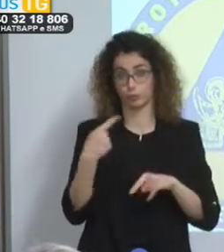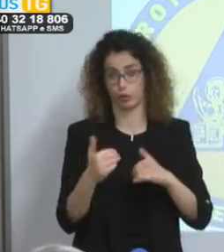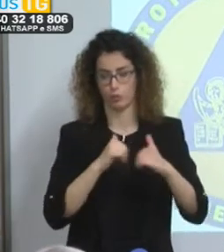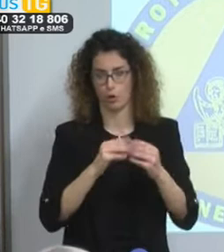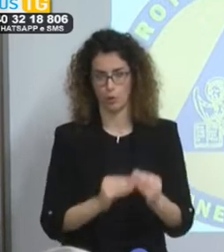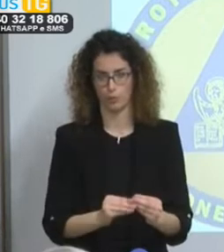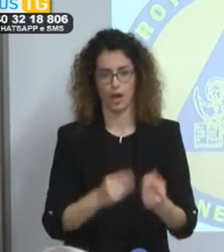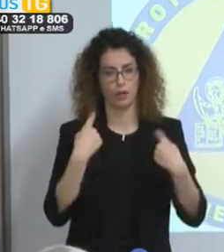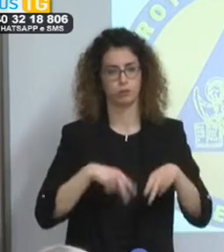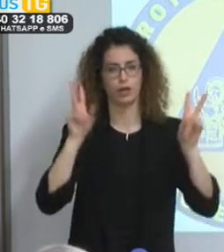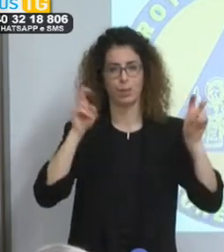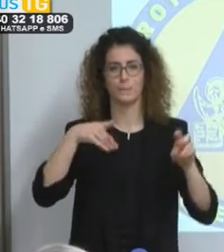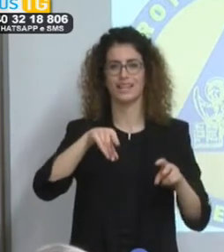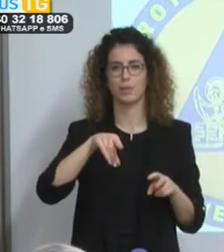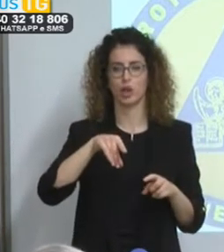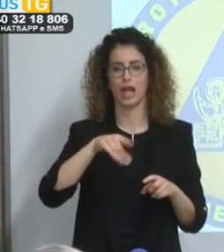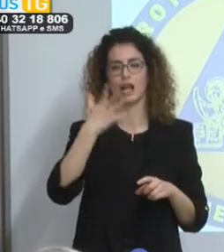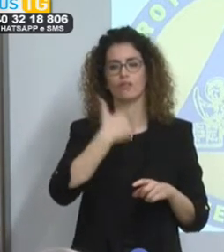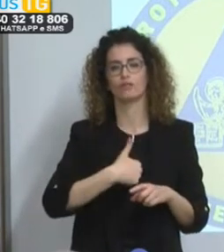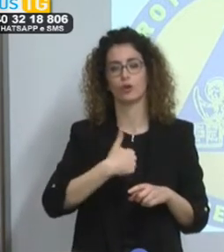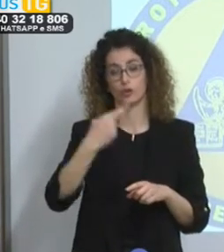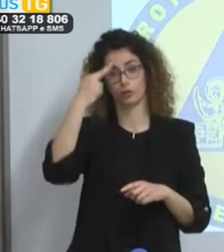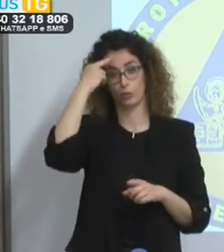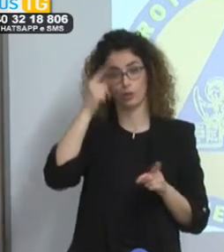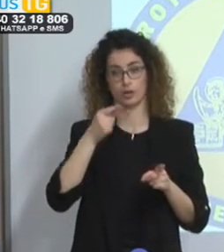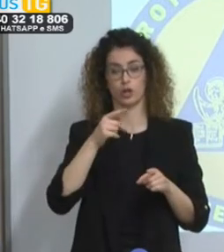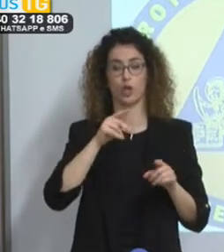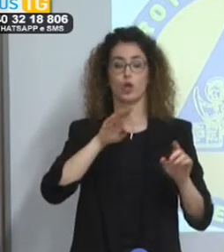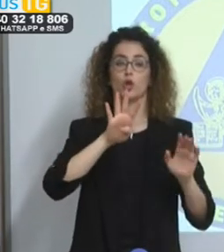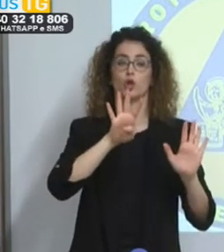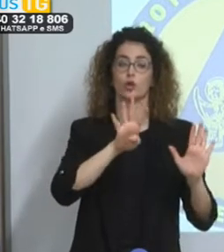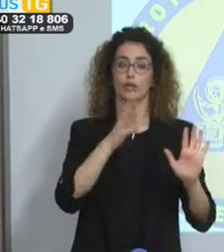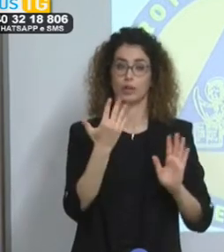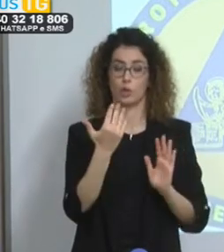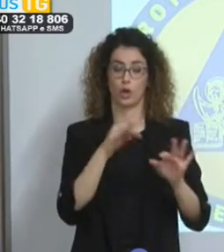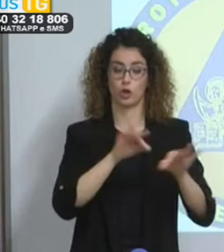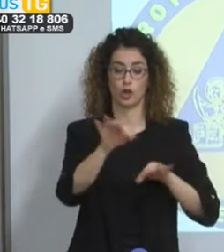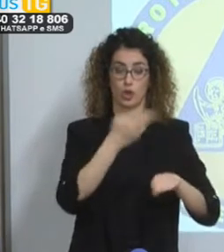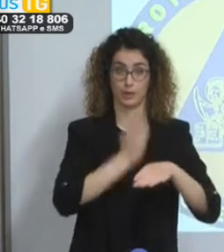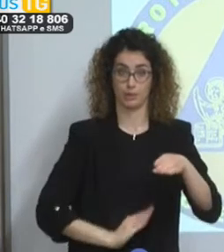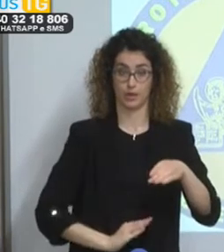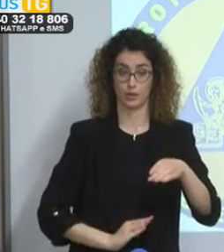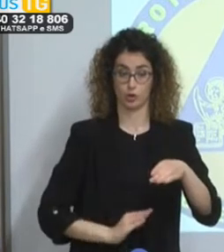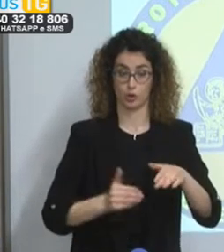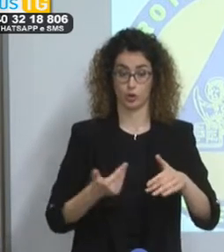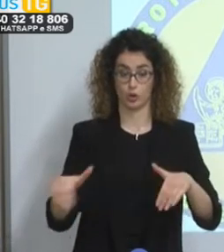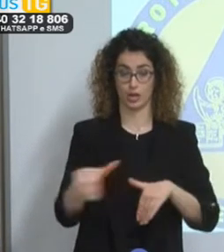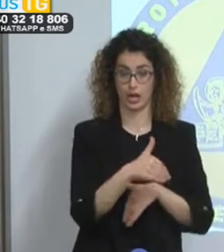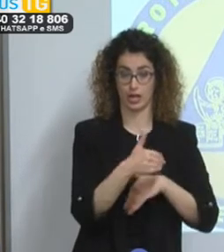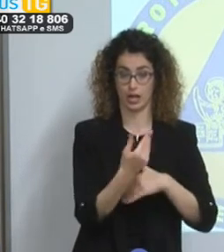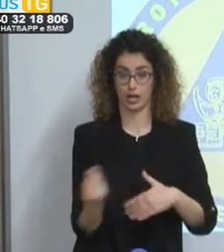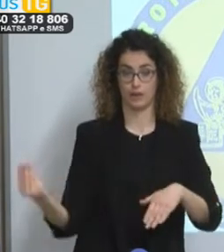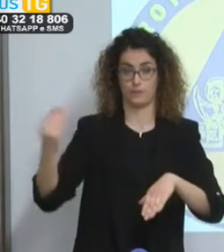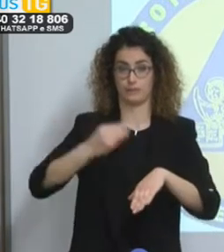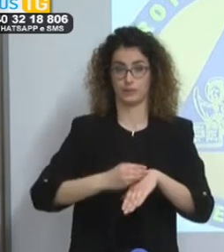Anche qui sulla Pedemontana vorrei ricordare che di 94 km e mezzo di strada a questi si sommano